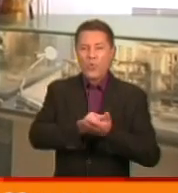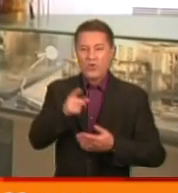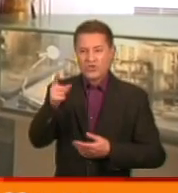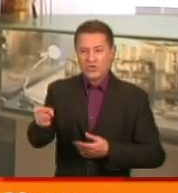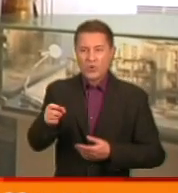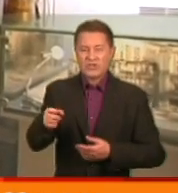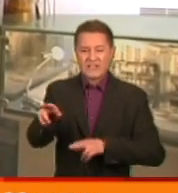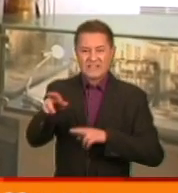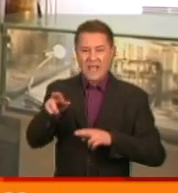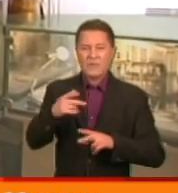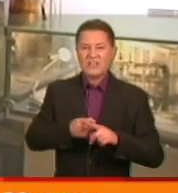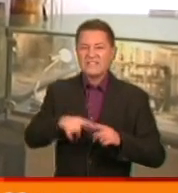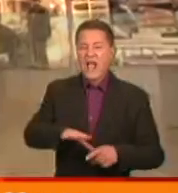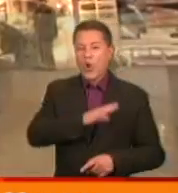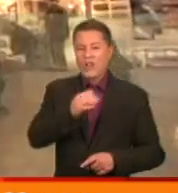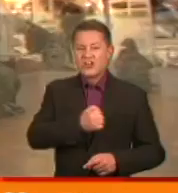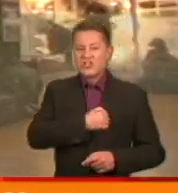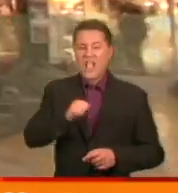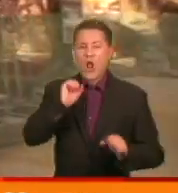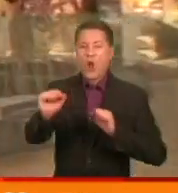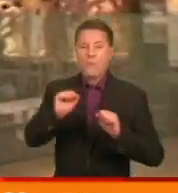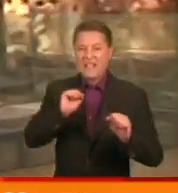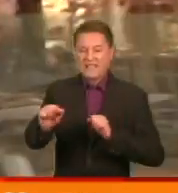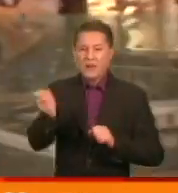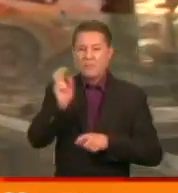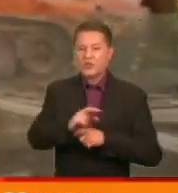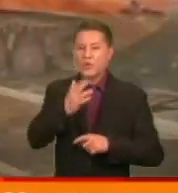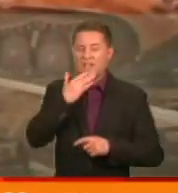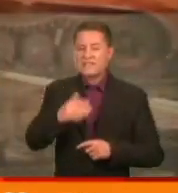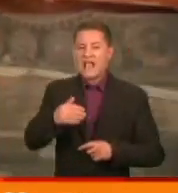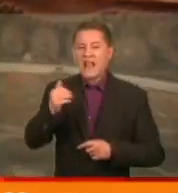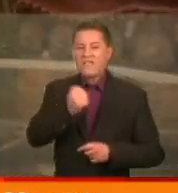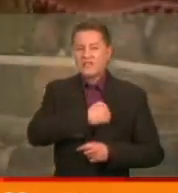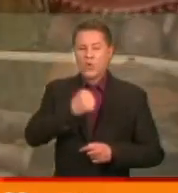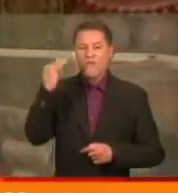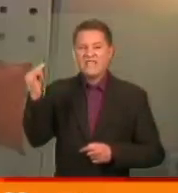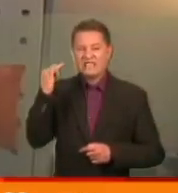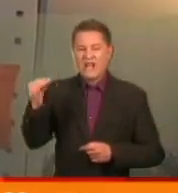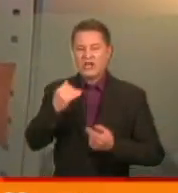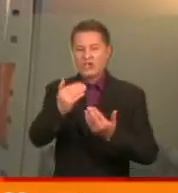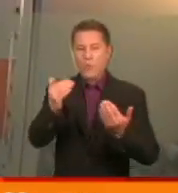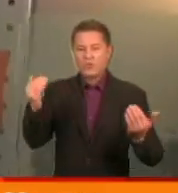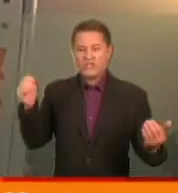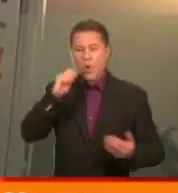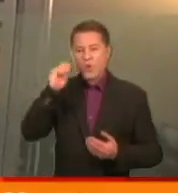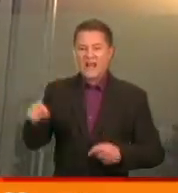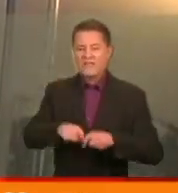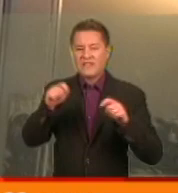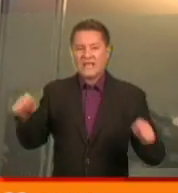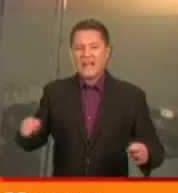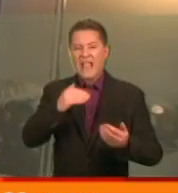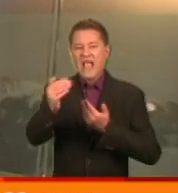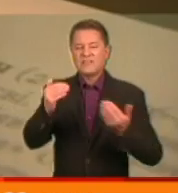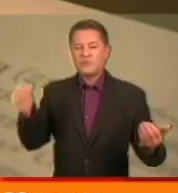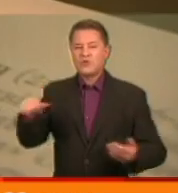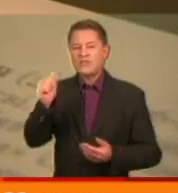Це колишній командир Жори Олександр Мотрій прийшов у Національний військово-історичний музей України. Тут відкрили експозицію Жори «Наймолодший